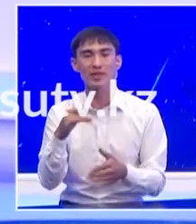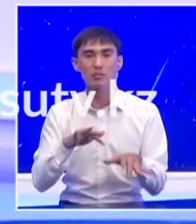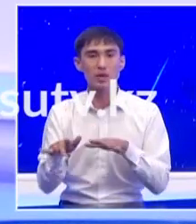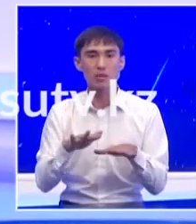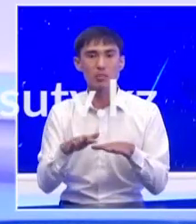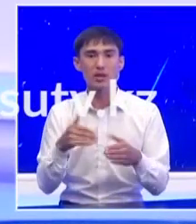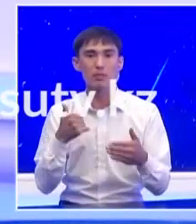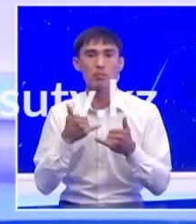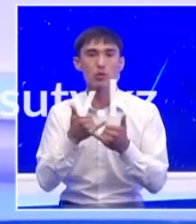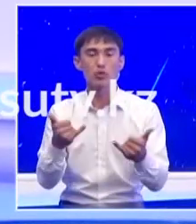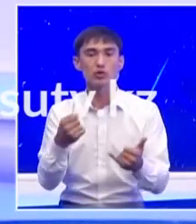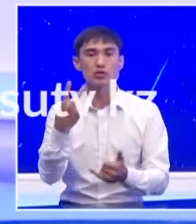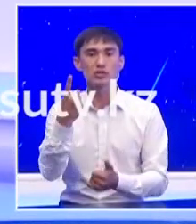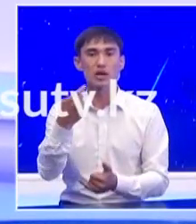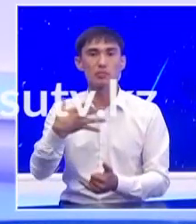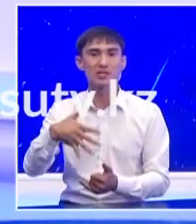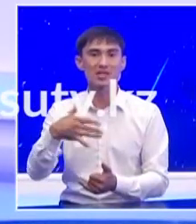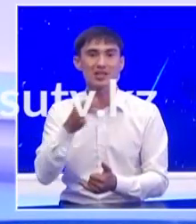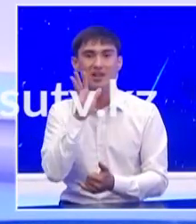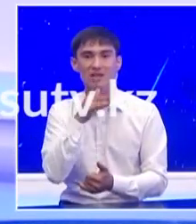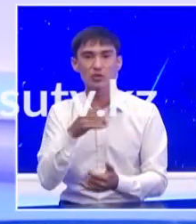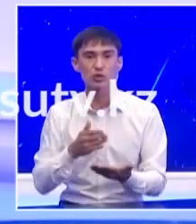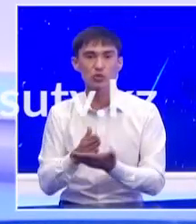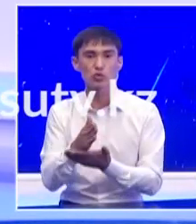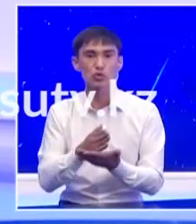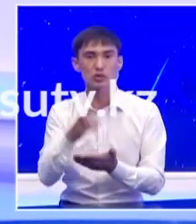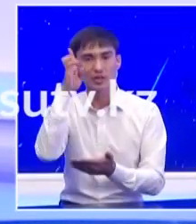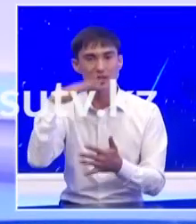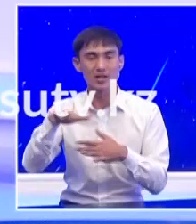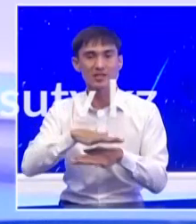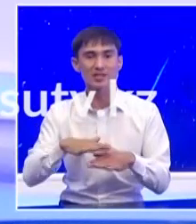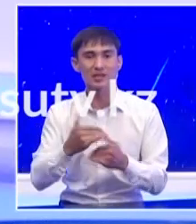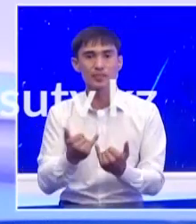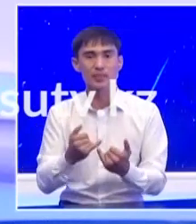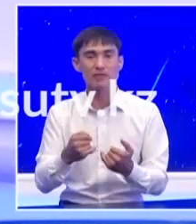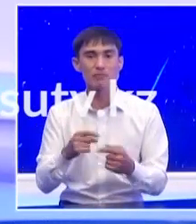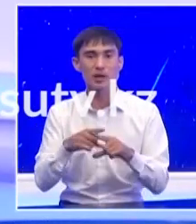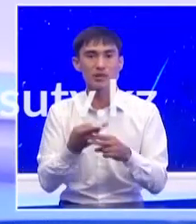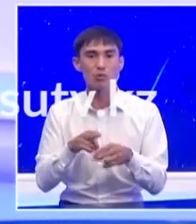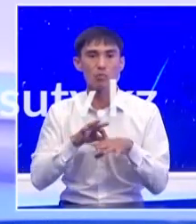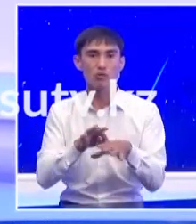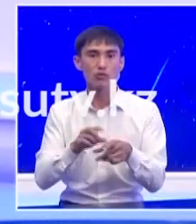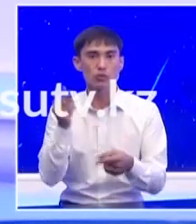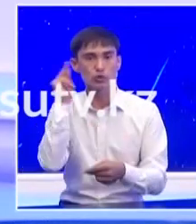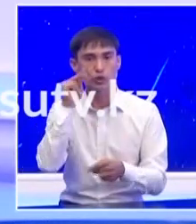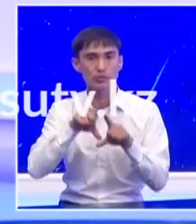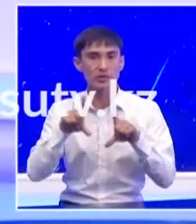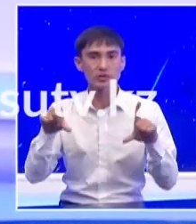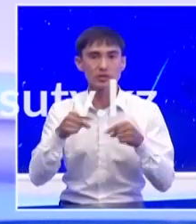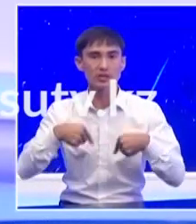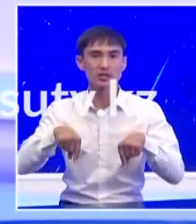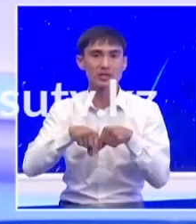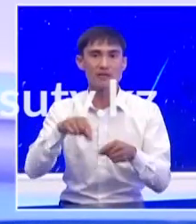приурочили к 150-летию заслуженного деятеля страны. По этому поводу в учебном заведении организовали конференцию. В ней